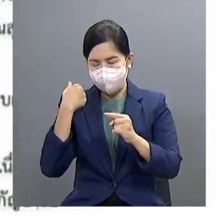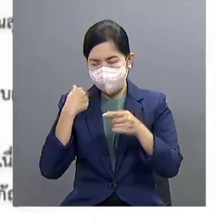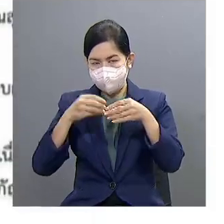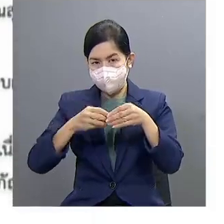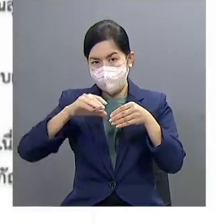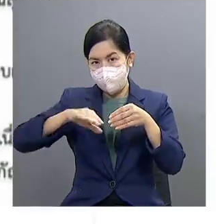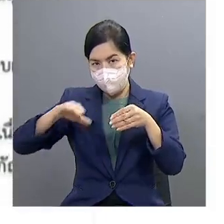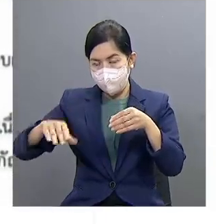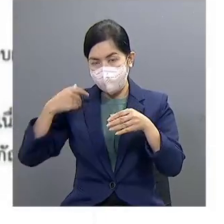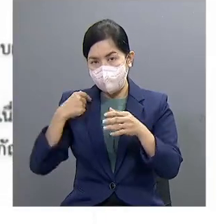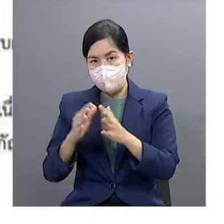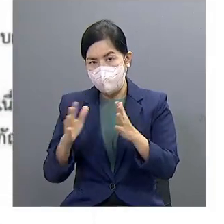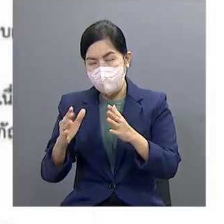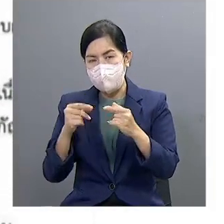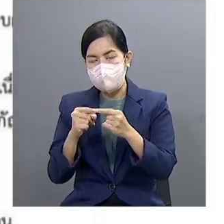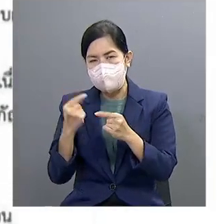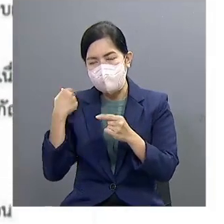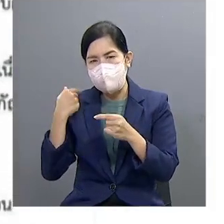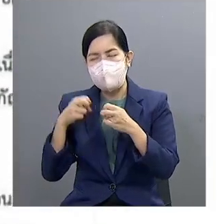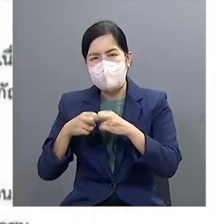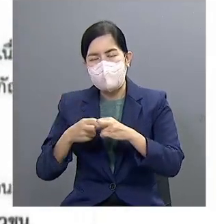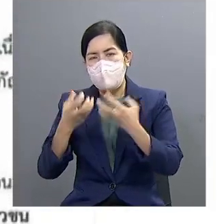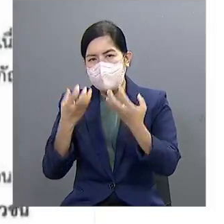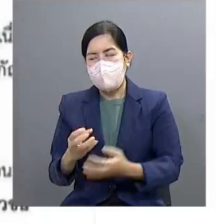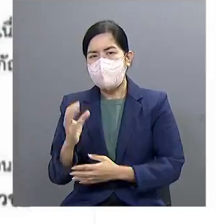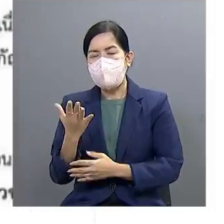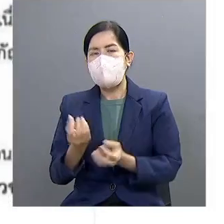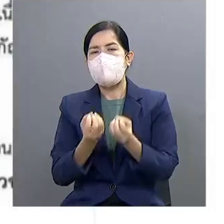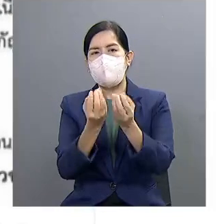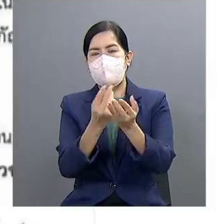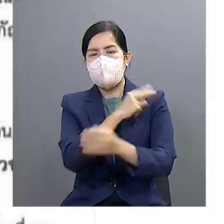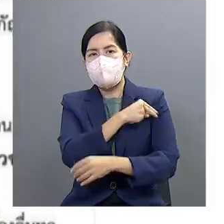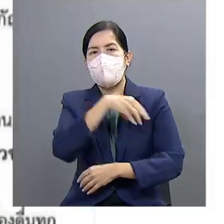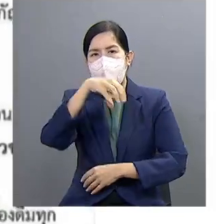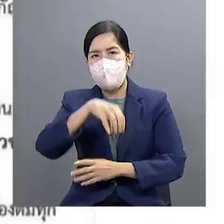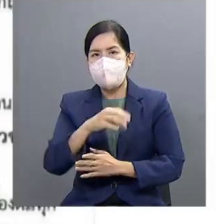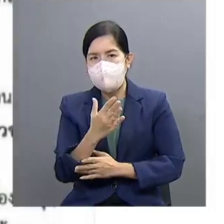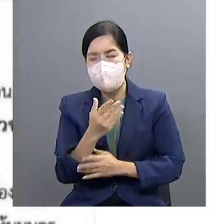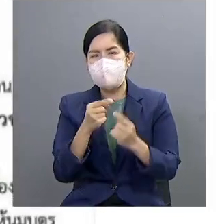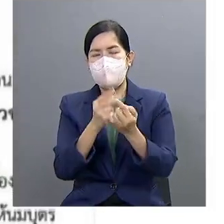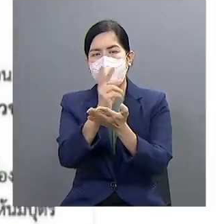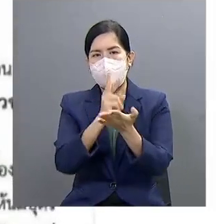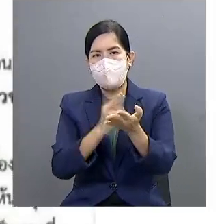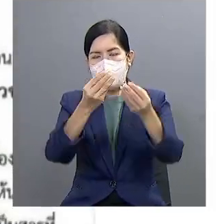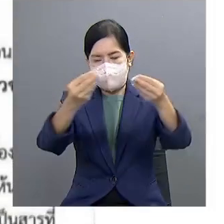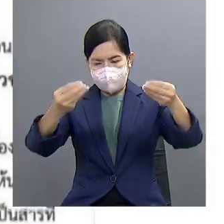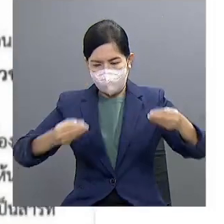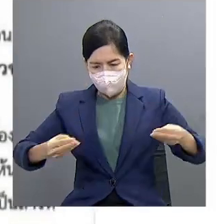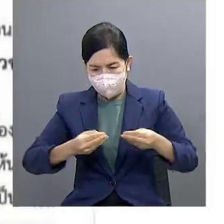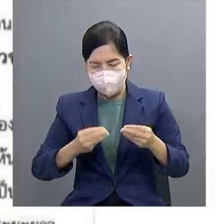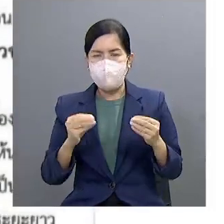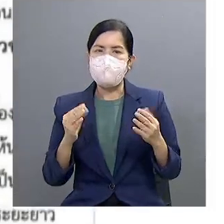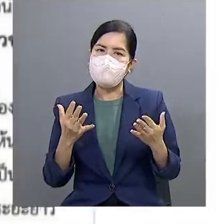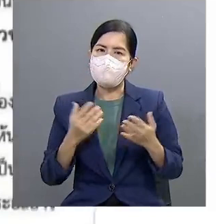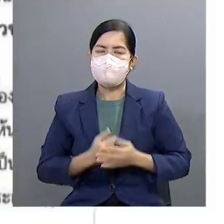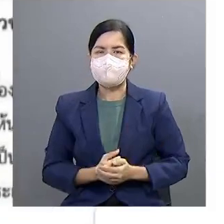การไม่รุนแรงไม่ได้เข้าสู่สถานพยาบาลจึงไม่มีรายงานออกมาค่ะคุณหมอยืนยันว่ากัญชาไม่ต้องรอ